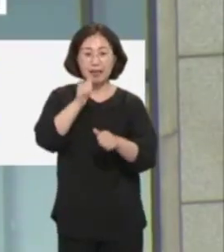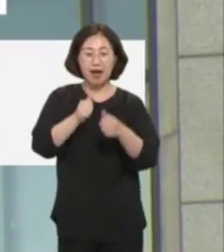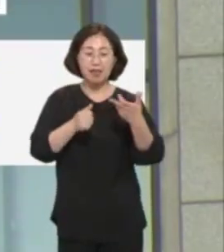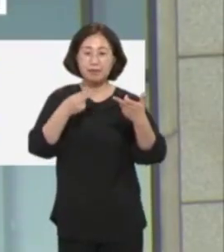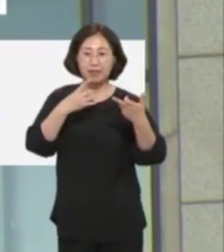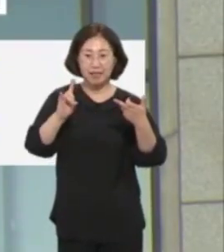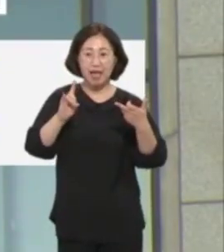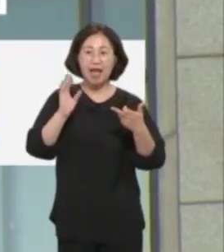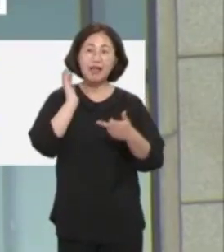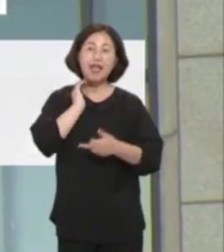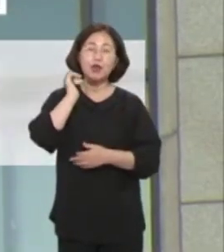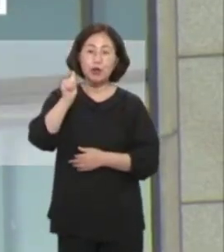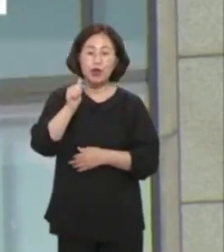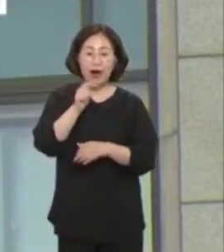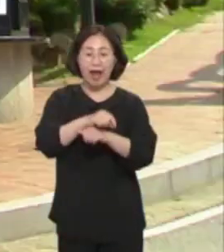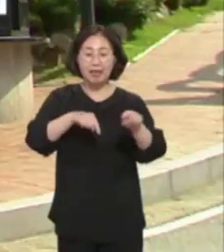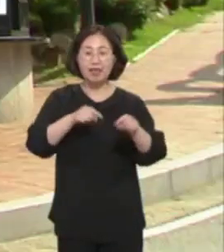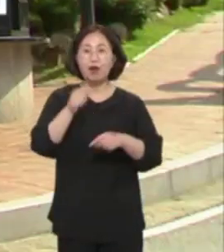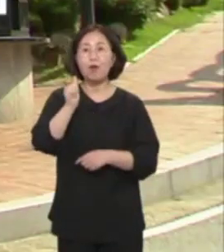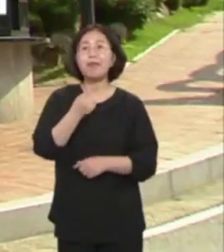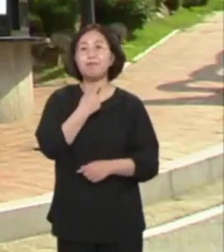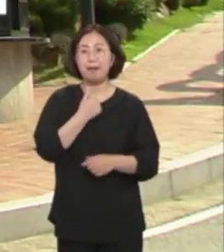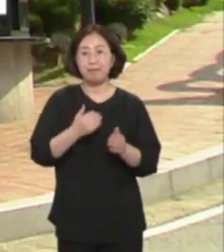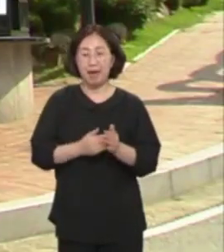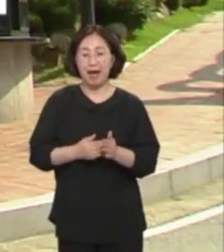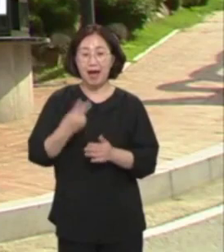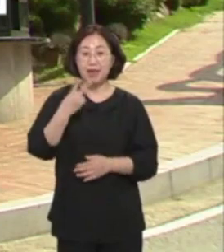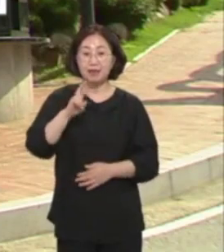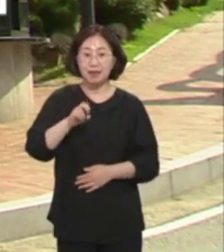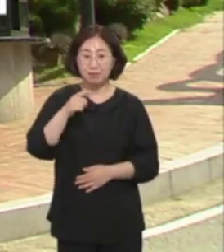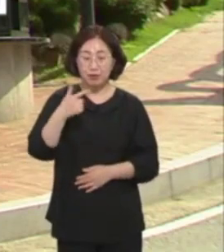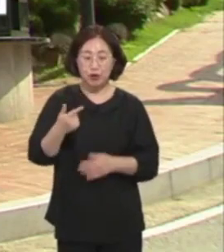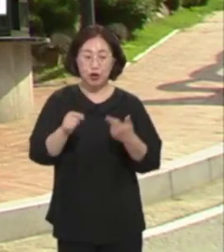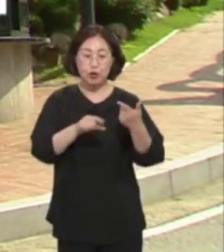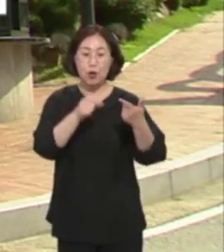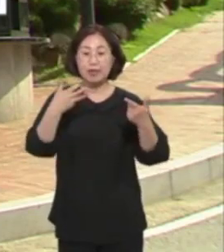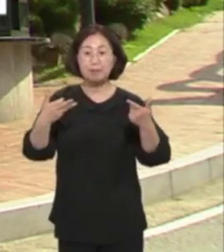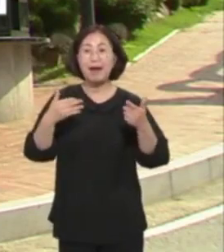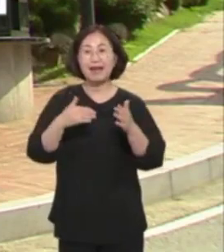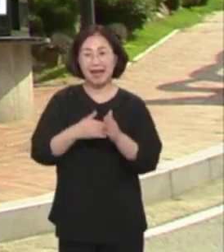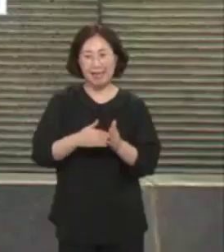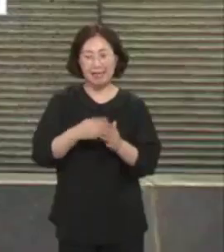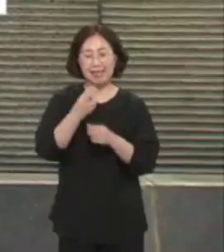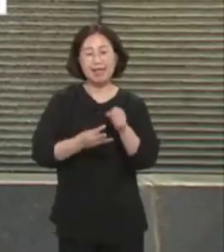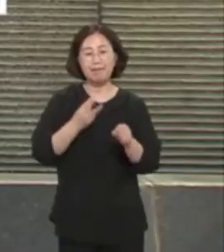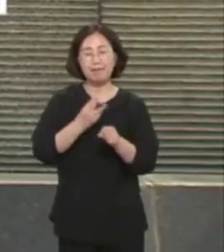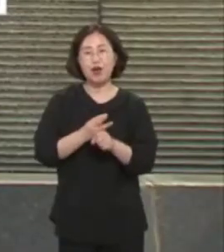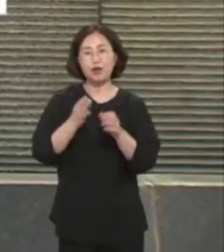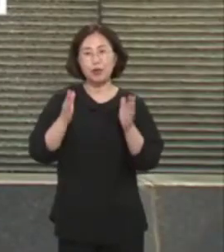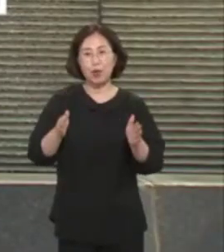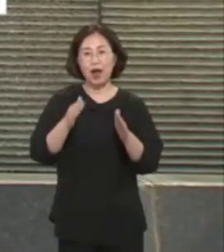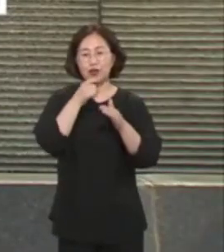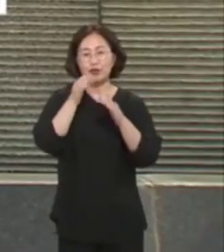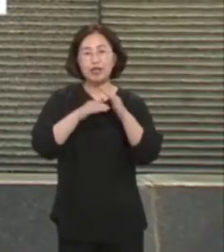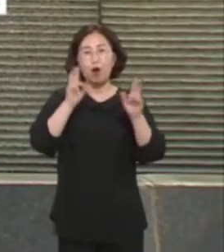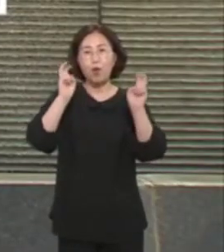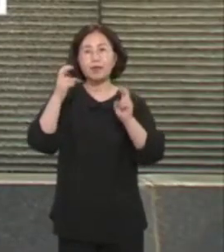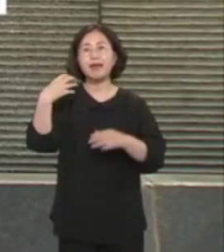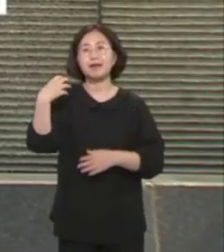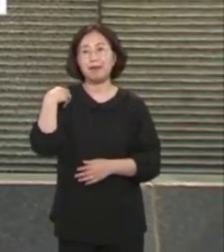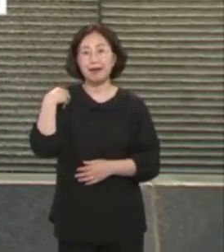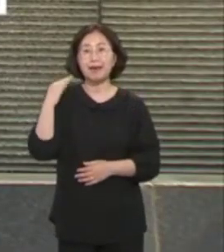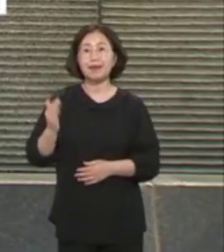대통령 정무수석실 행정관 등을 역임했으며 2026년 6월 18일까지 3년의 임기 동안 수자원 공사를